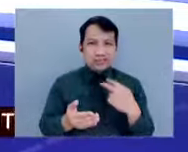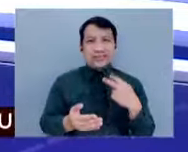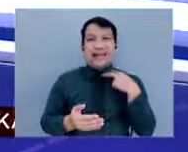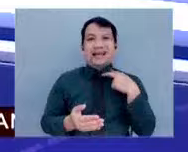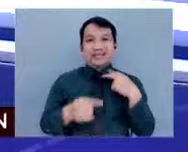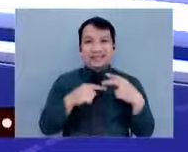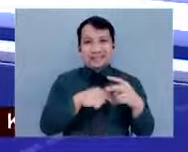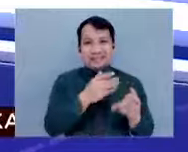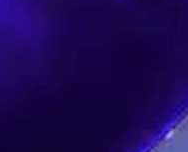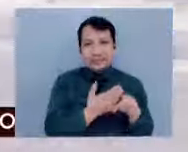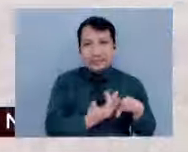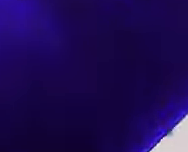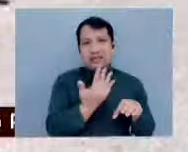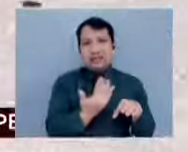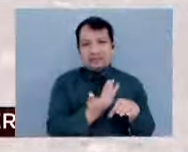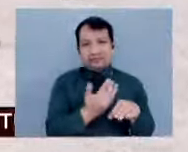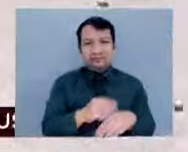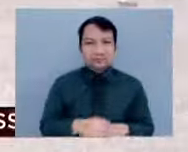ngayon si John Arawa.